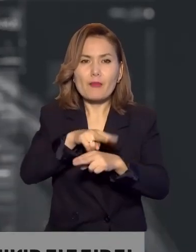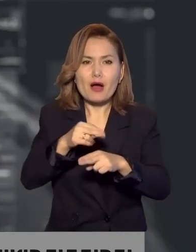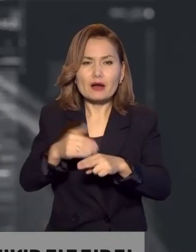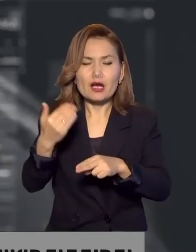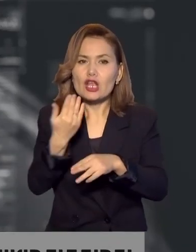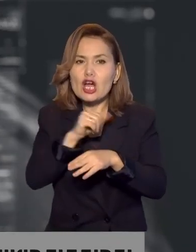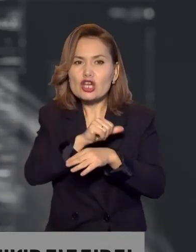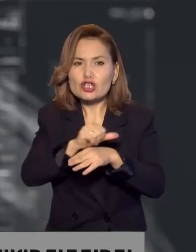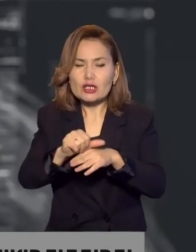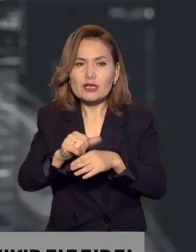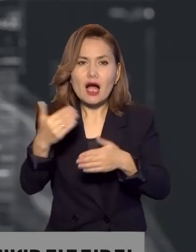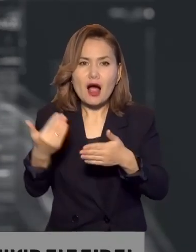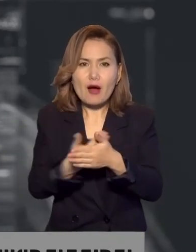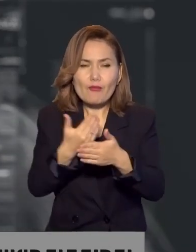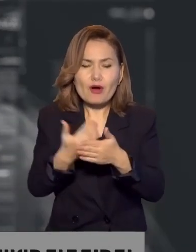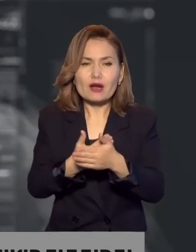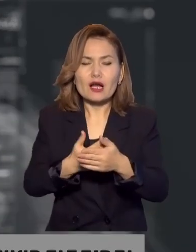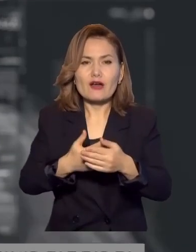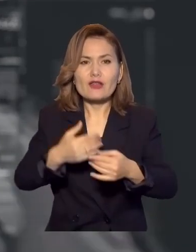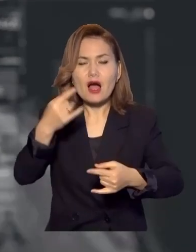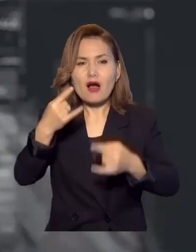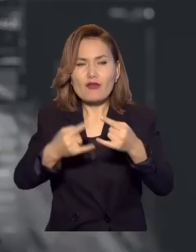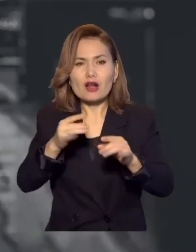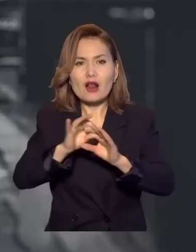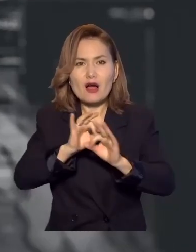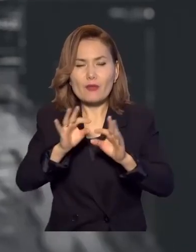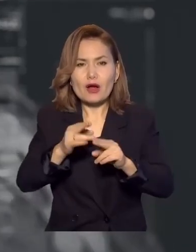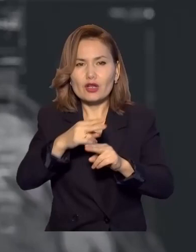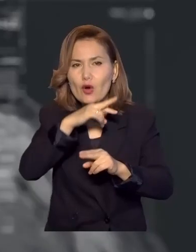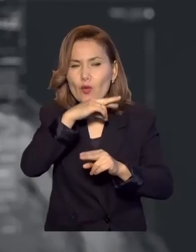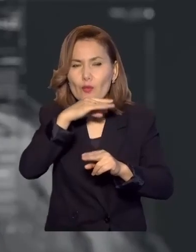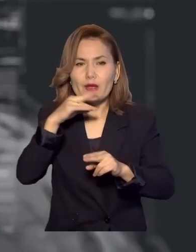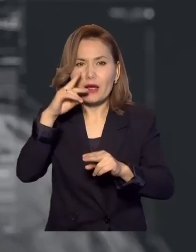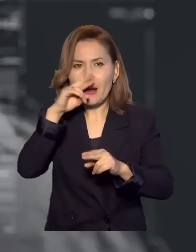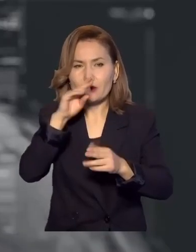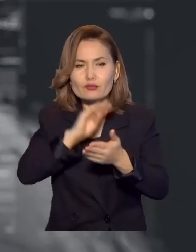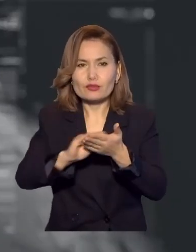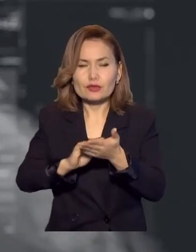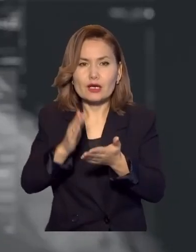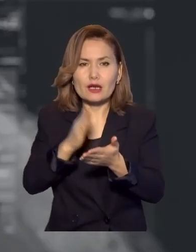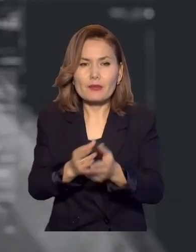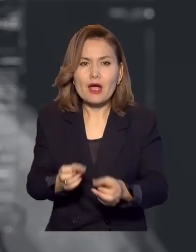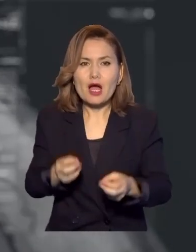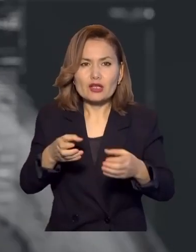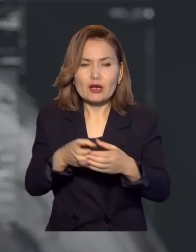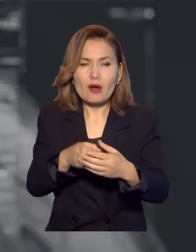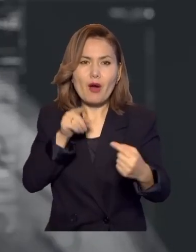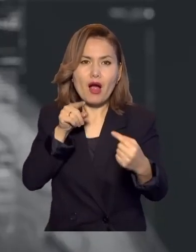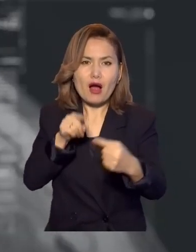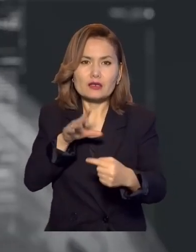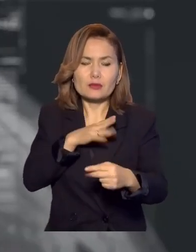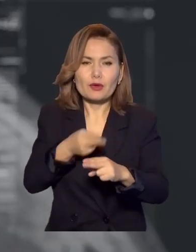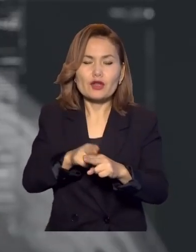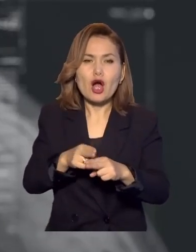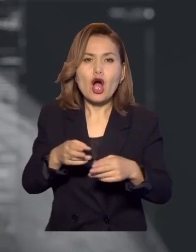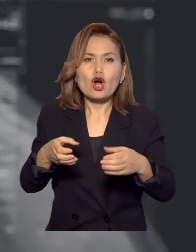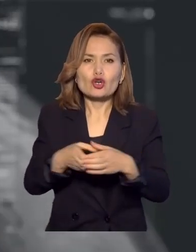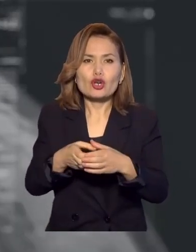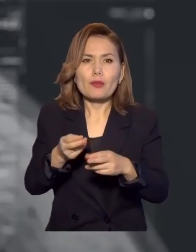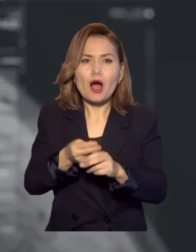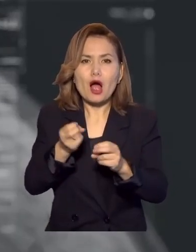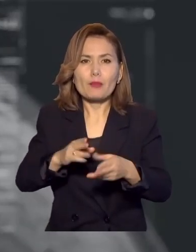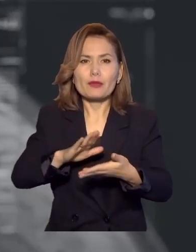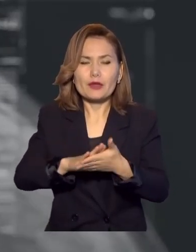кейбір шетел ақпарат құралдары бұрмалап көрсеткендей, бейбіт тұрғындарға емес, террористерге қарсы тұруда. Ал ұжымдық қауіпсіздік туралы